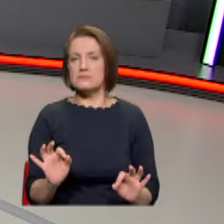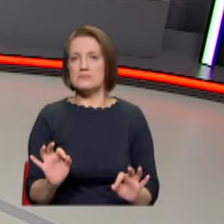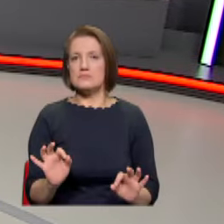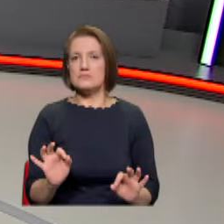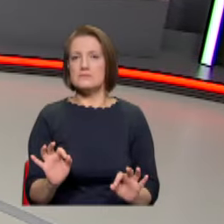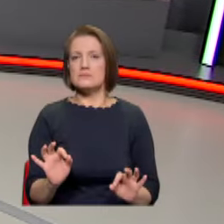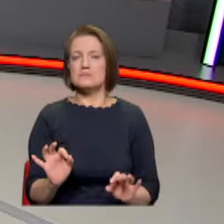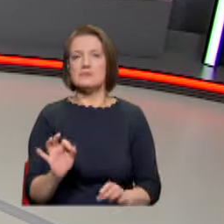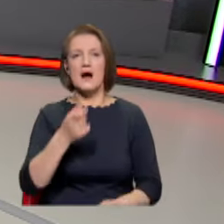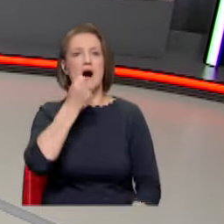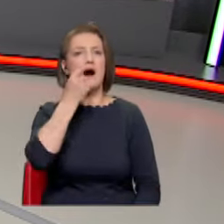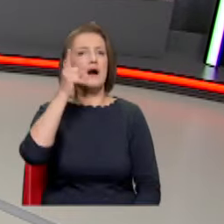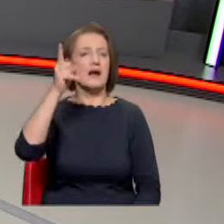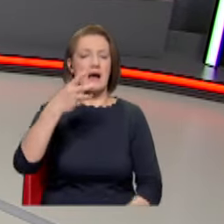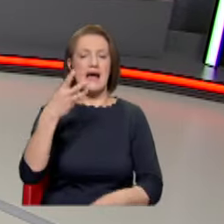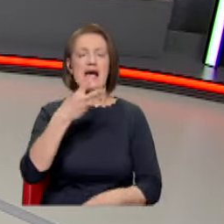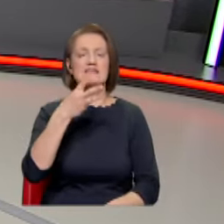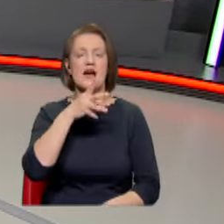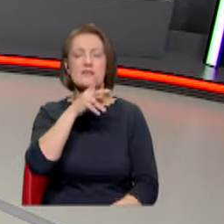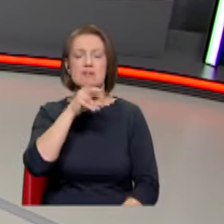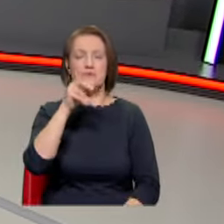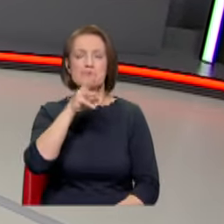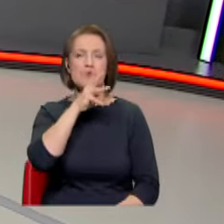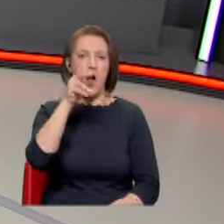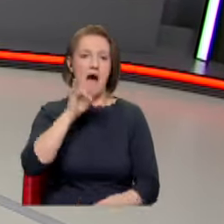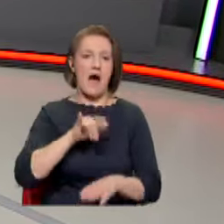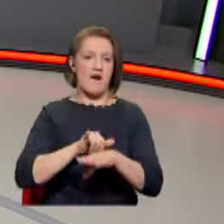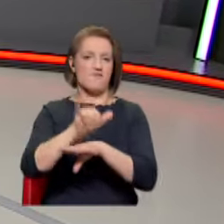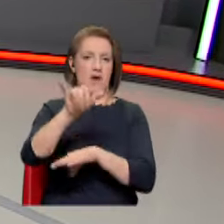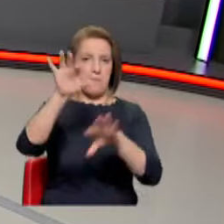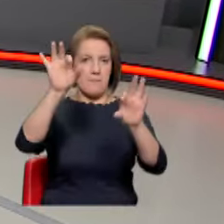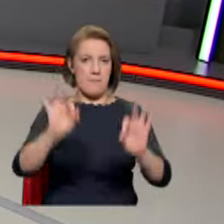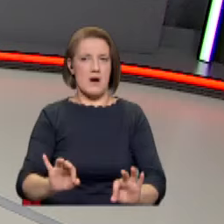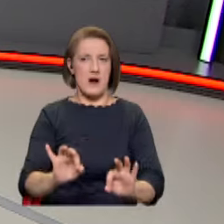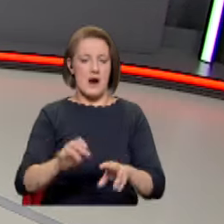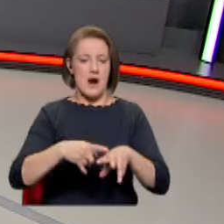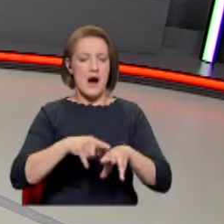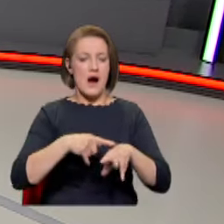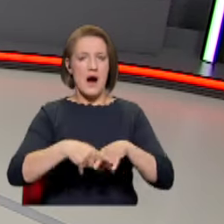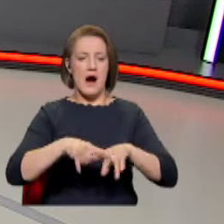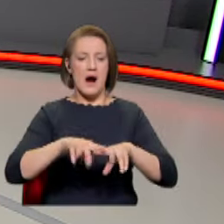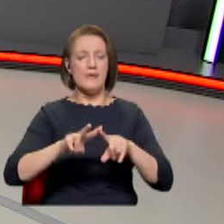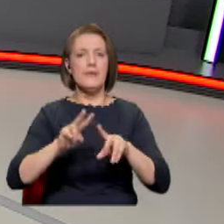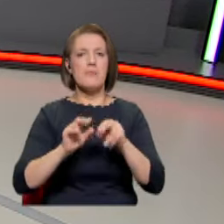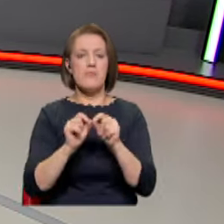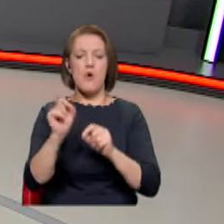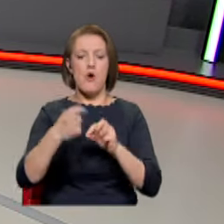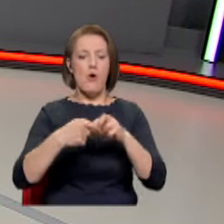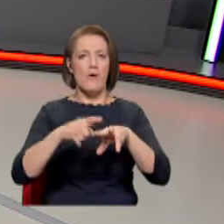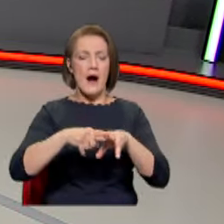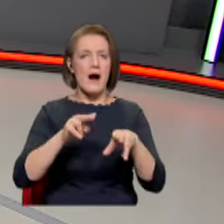Efendim Ankara'da Esenboğa havalimanında başladı Eee Ayan Bora Kaplan